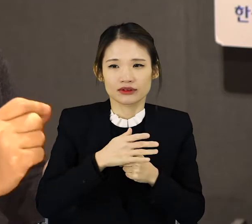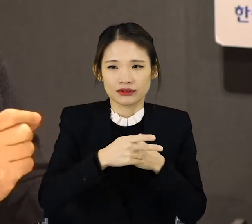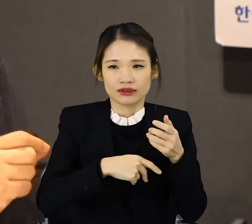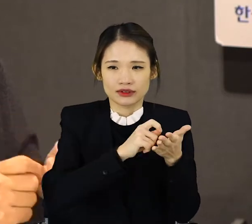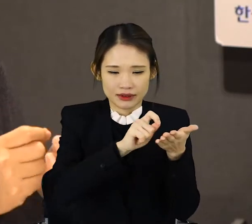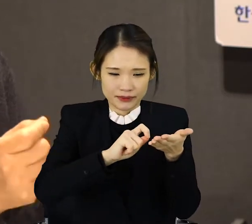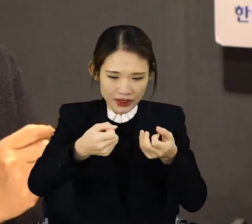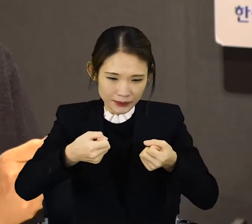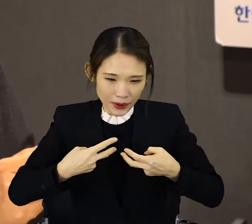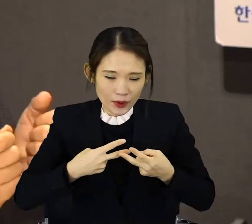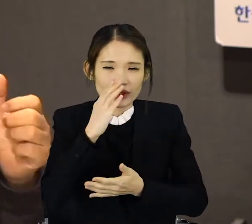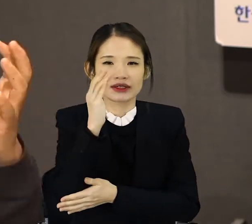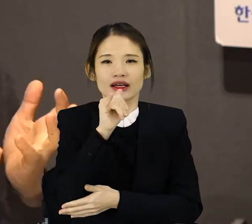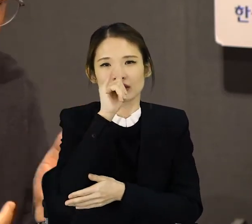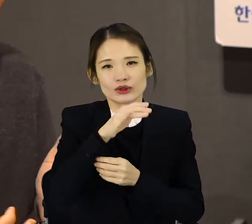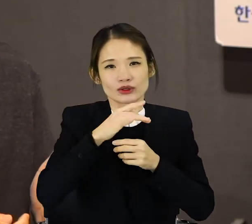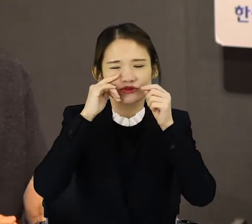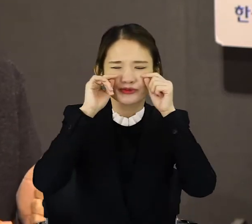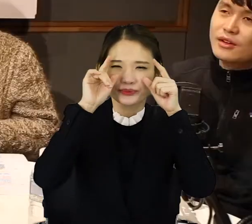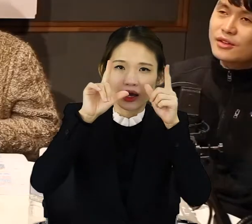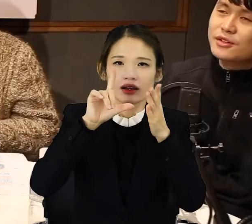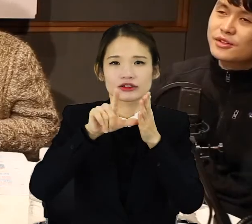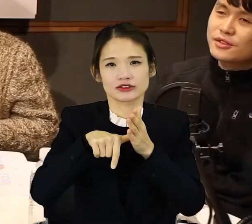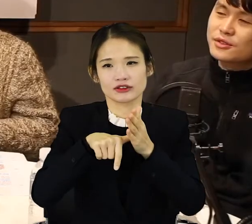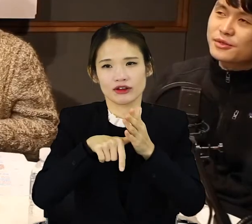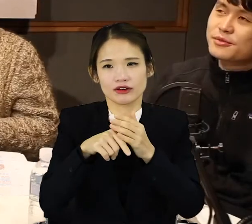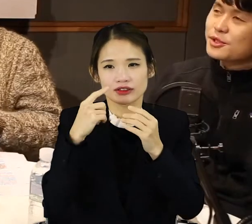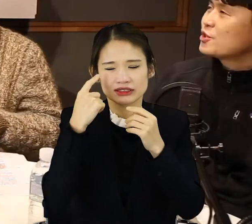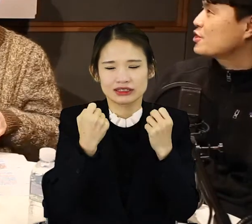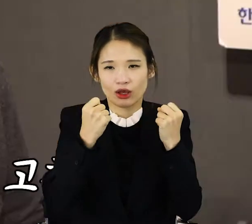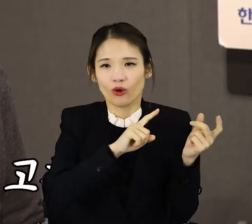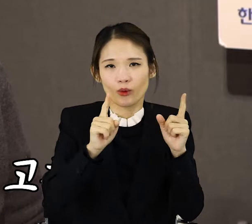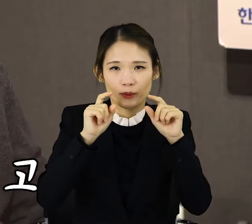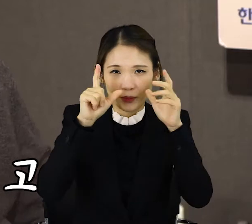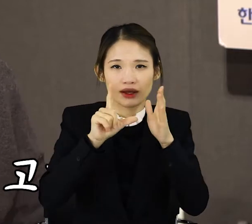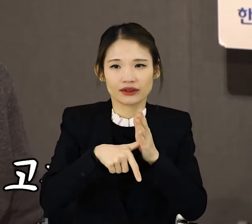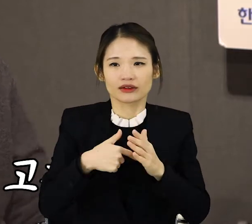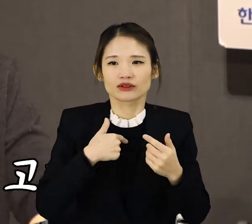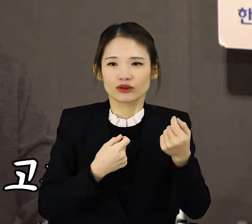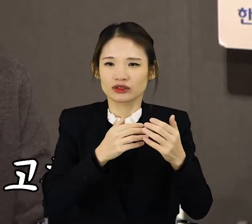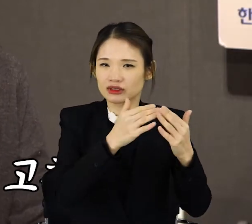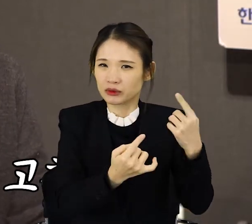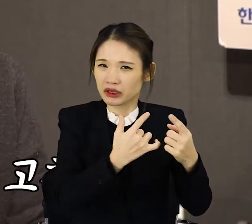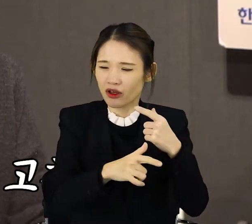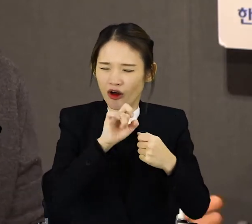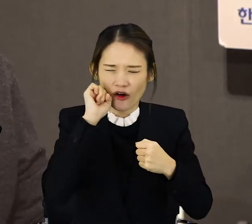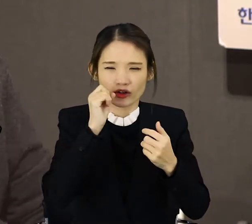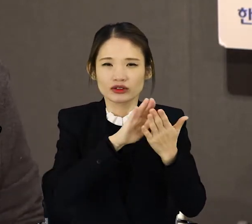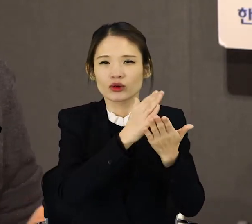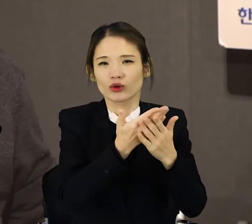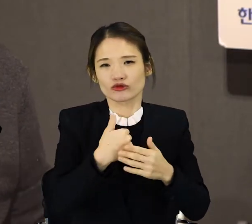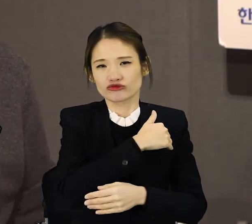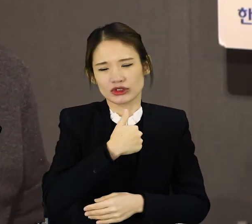사연을 보내는 사람의 이야기가 있고 눈을 떴을 때 그거 러브하우스도 똑같은 거죠. 아니 저기 우리 집보다 더 어려운 집 거쳐주세요. 우리